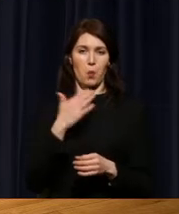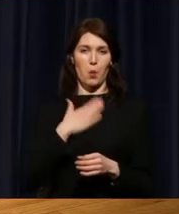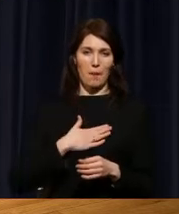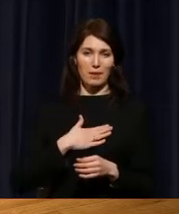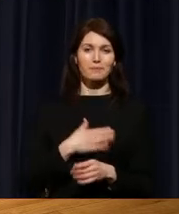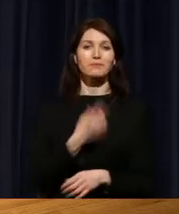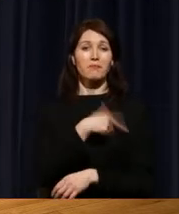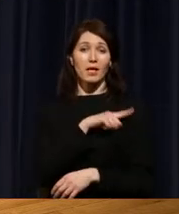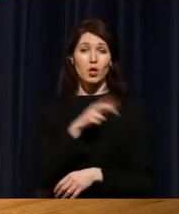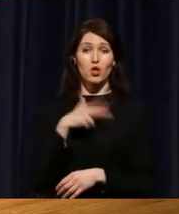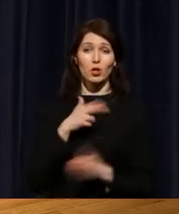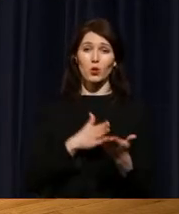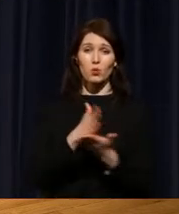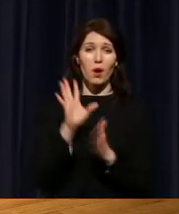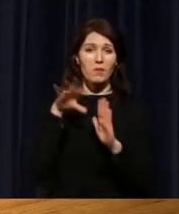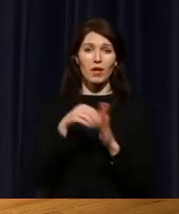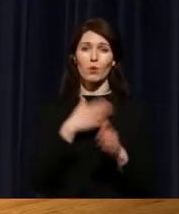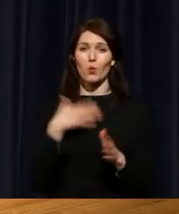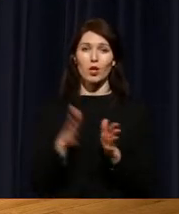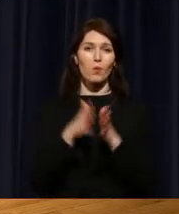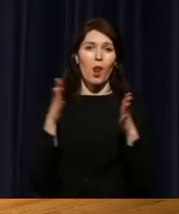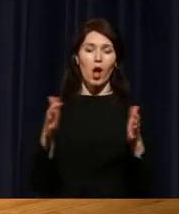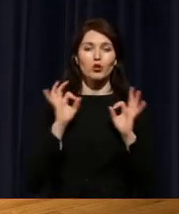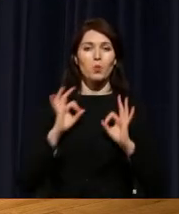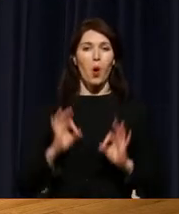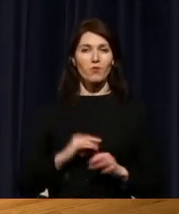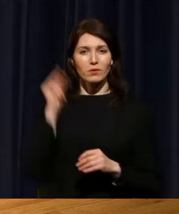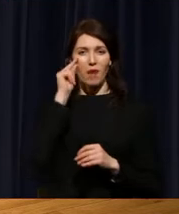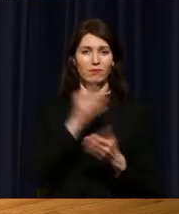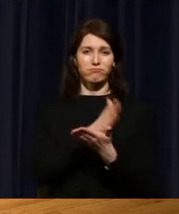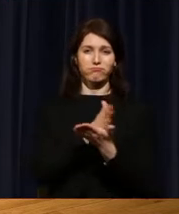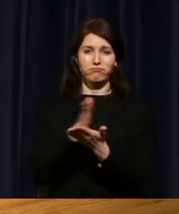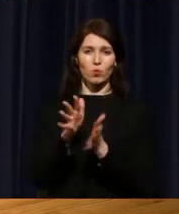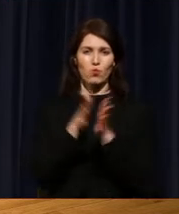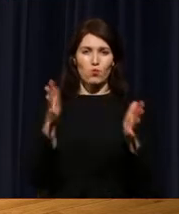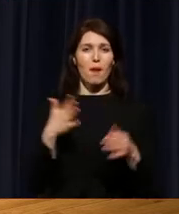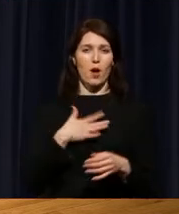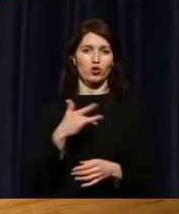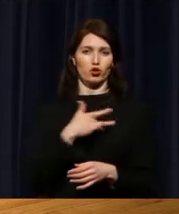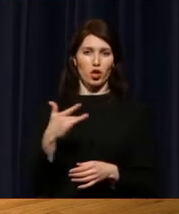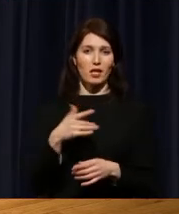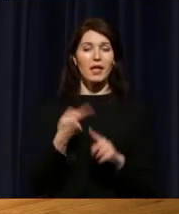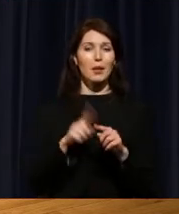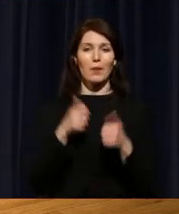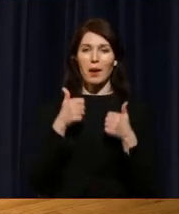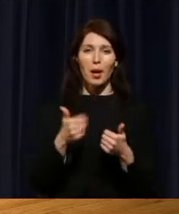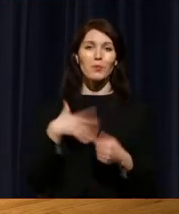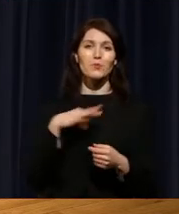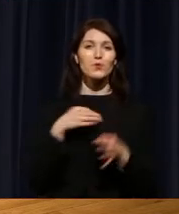medicīna sociālā joma ietver ļoti plašu profesiju loku, tā man pašam šķiet, tāpēc ir labi, ka mūsu